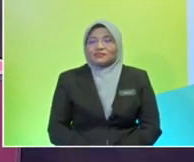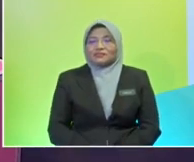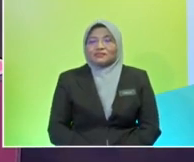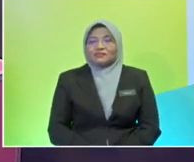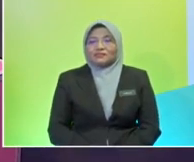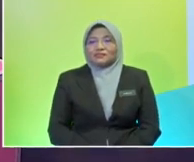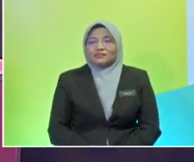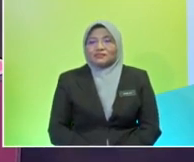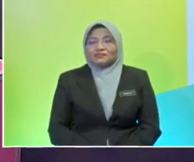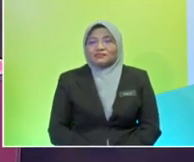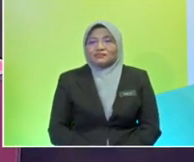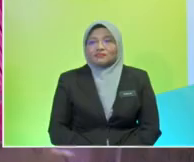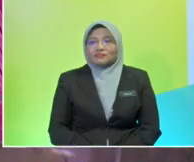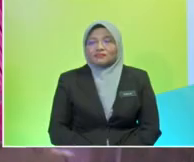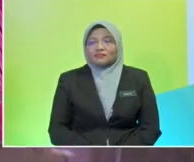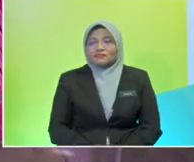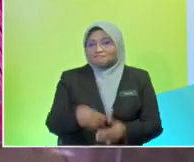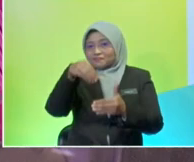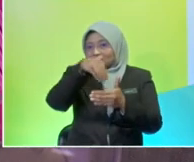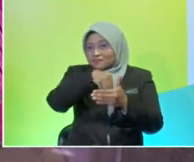dituangkan sedikit saja